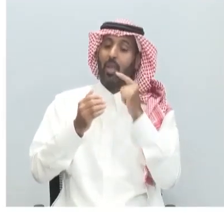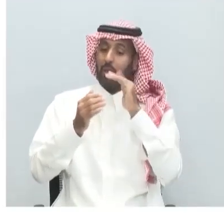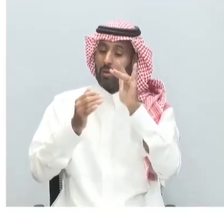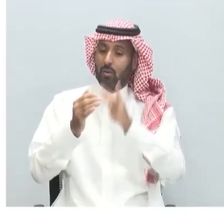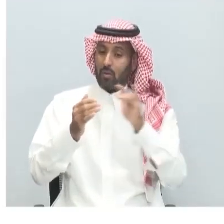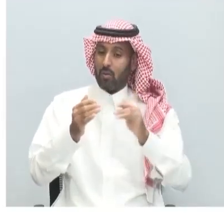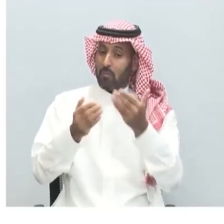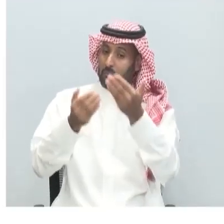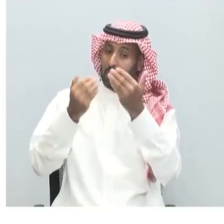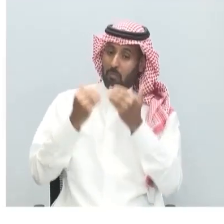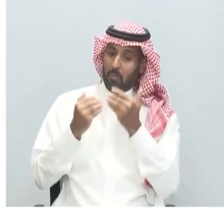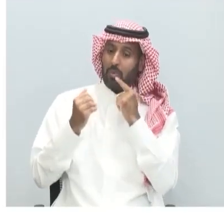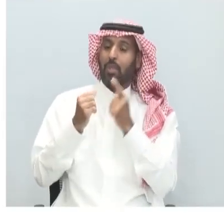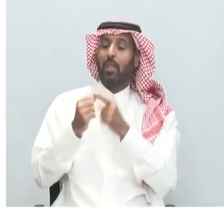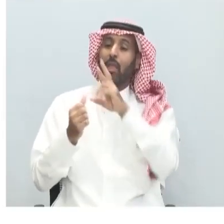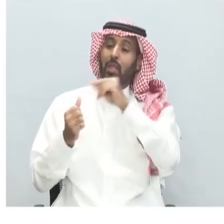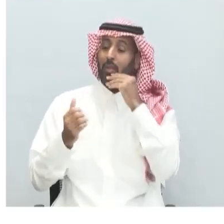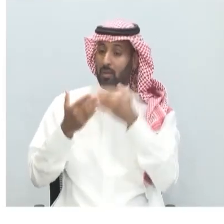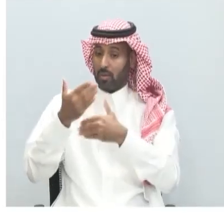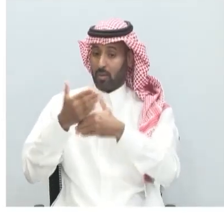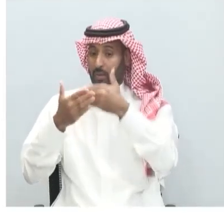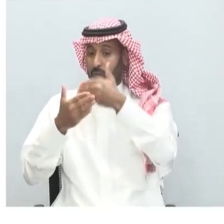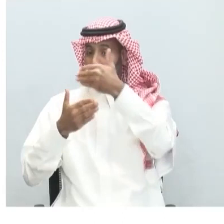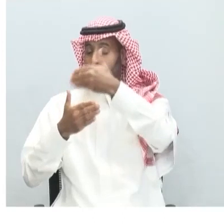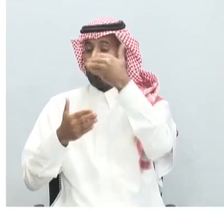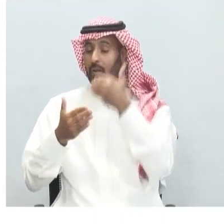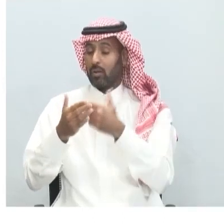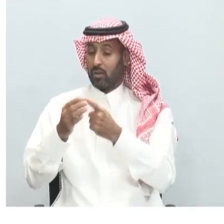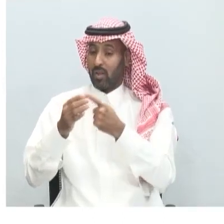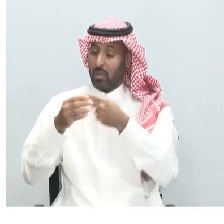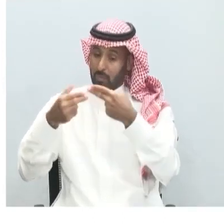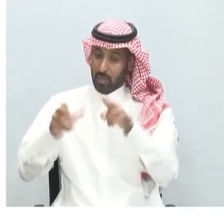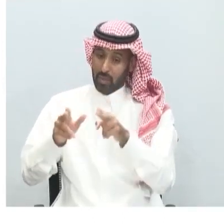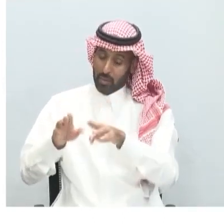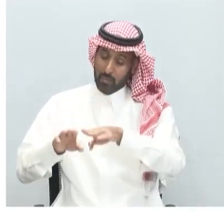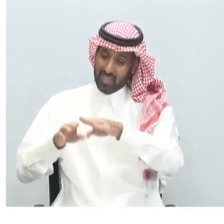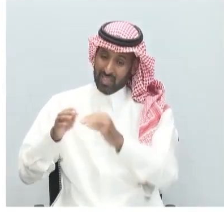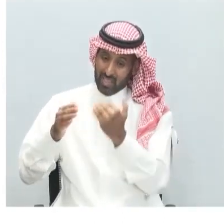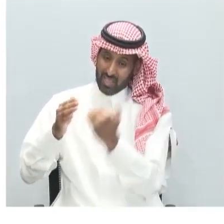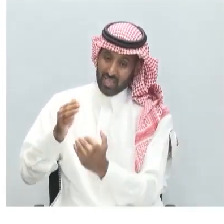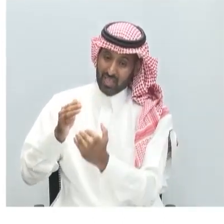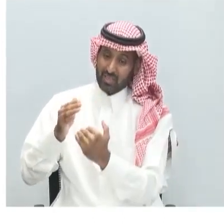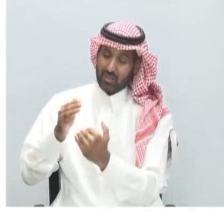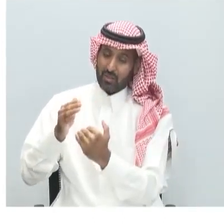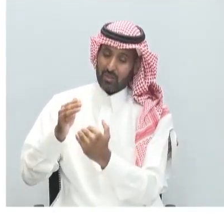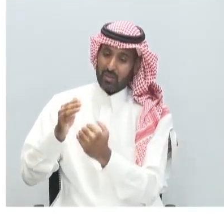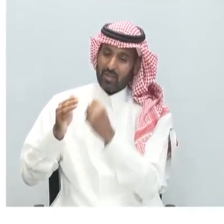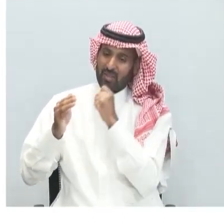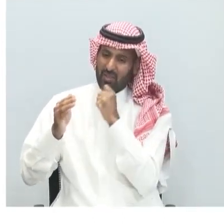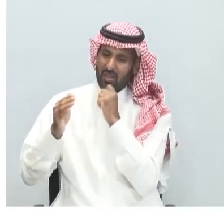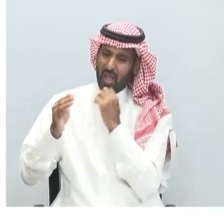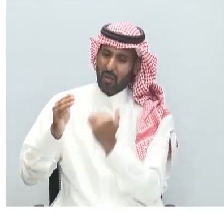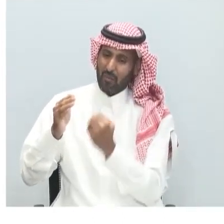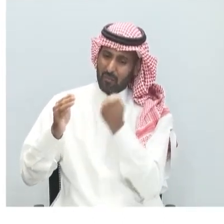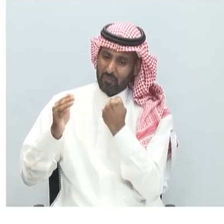مبنى مبدا البناء التصاعدي مبدا البناء التصاعدي فنبدا من الاسفل هنا اقل